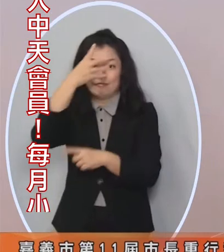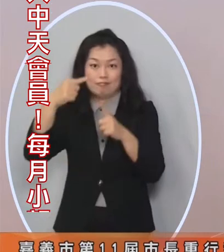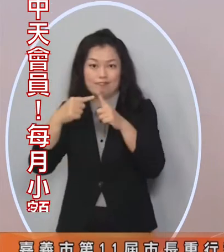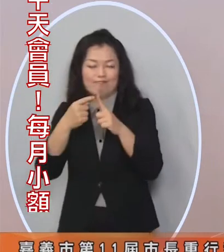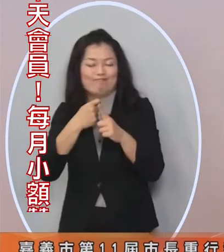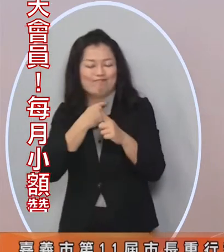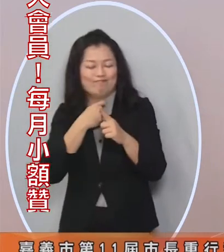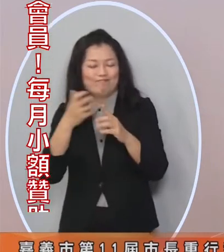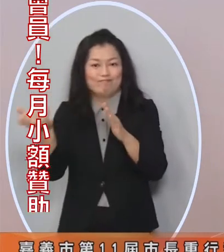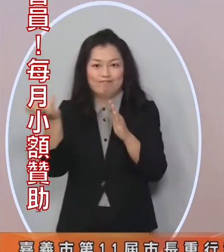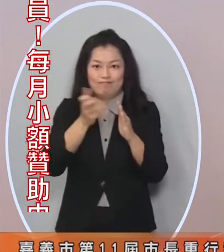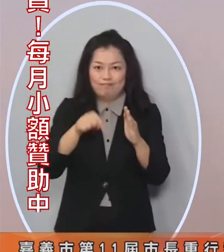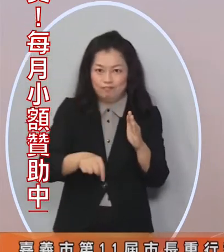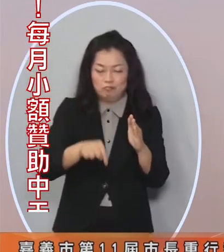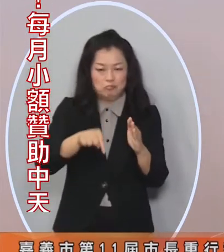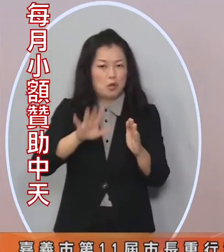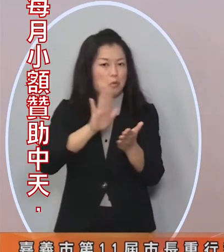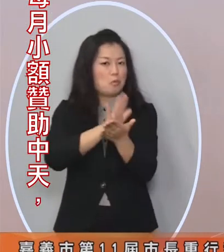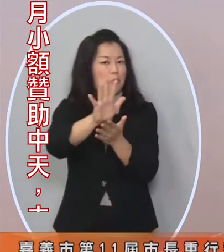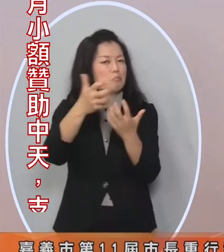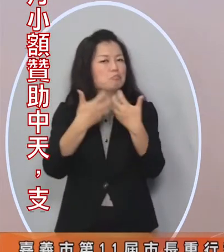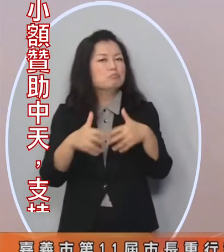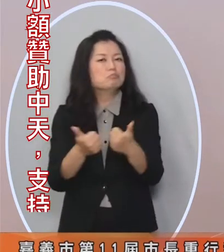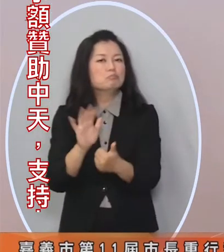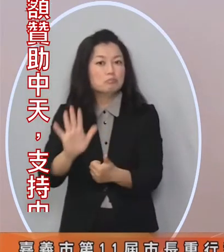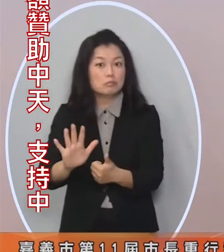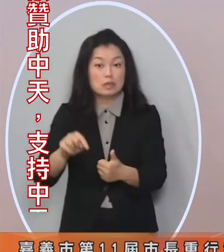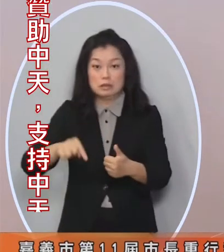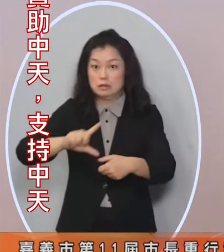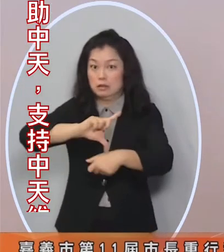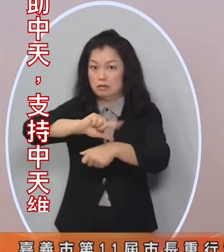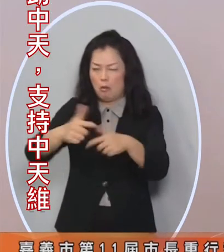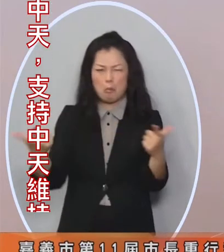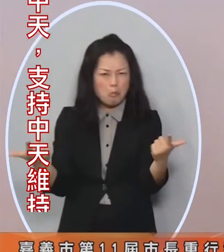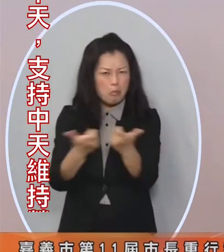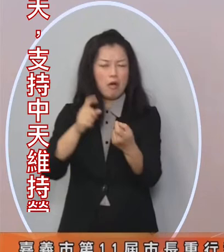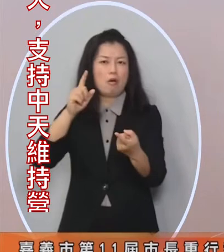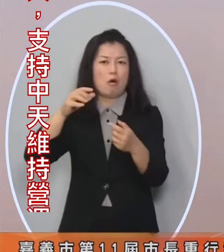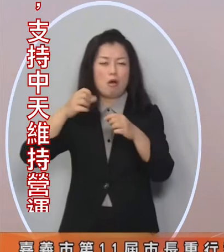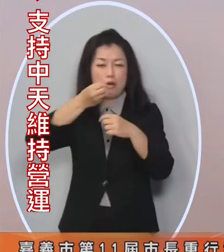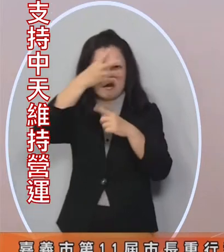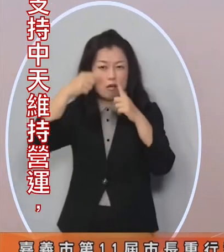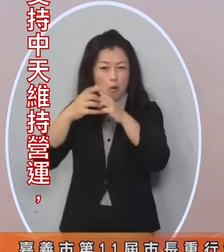更有机会，所以这个时阵都是少年人。回家长时间，